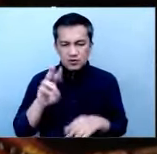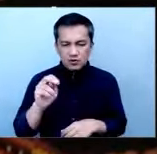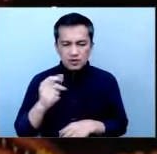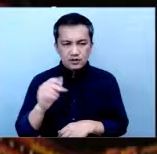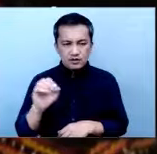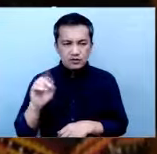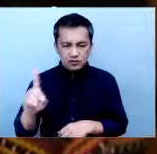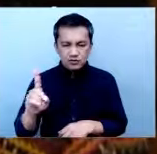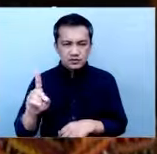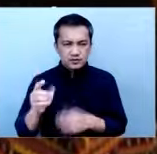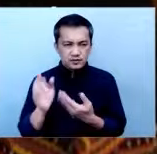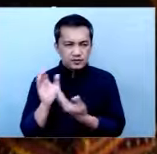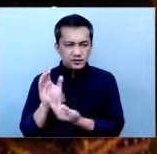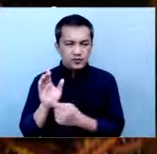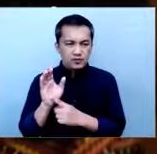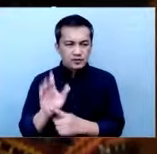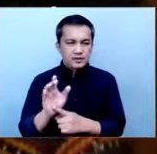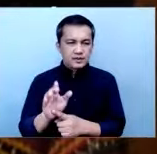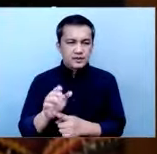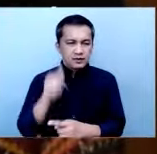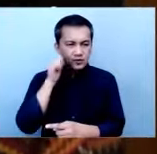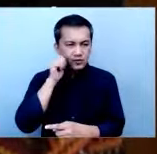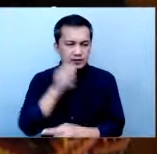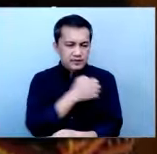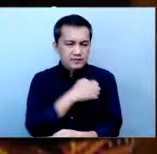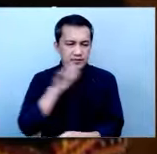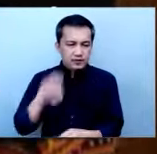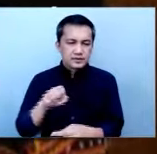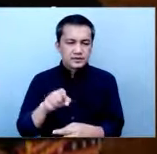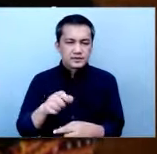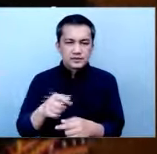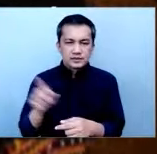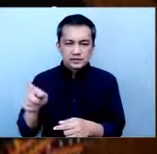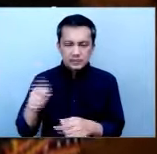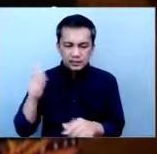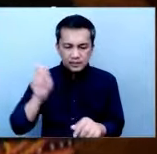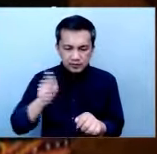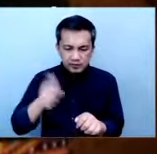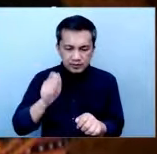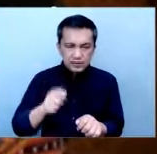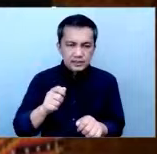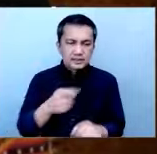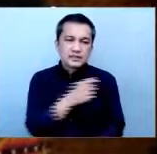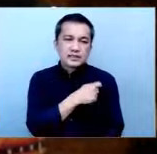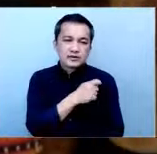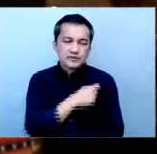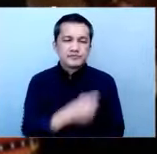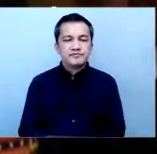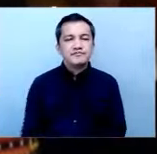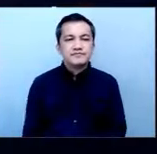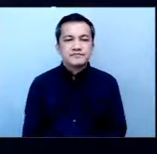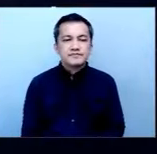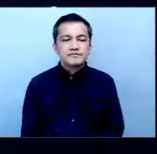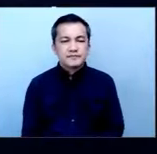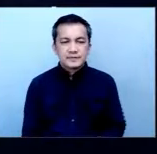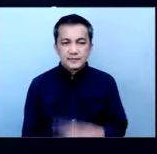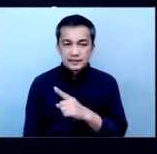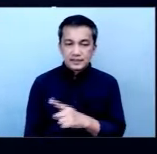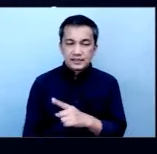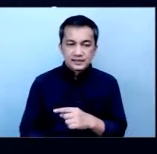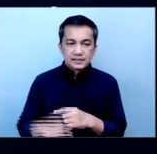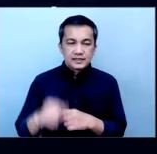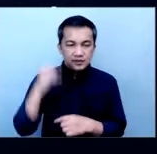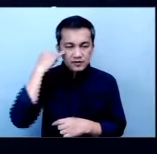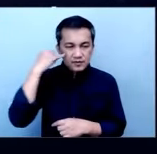sa pagpapamalas ng women empowerment bilang isang mambabatok o tradisyonal na magtatato. Ang mga tulad daw nina Enrile at